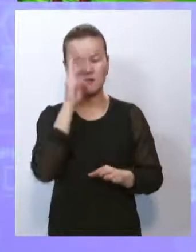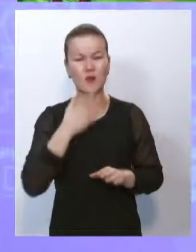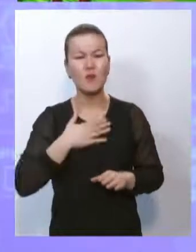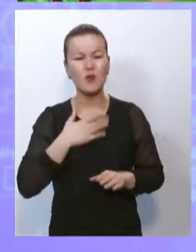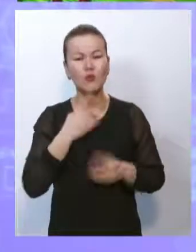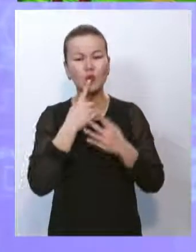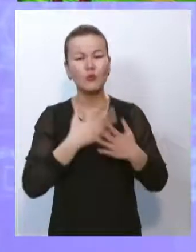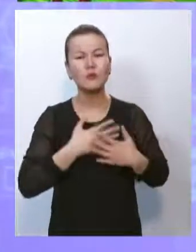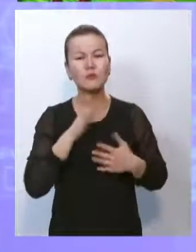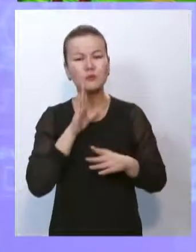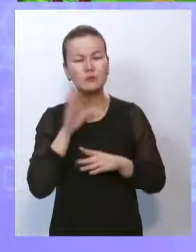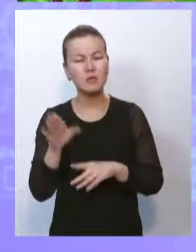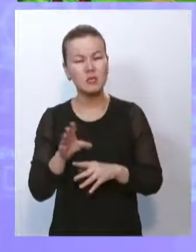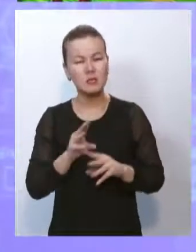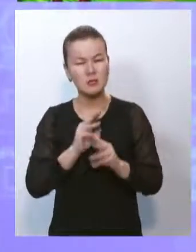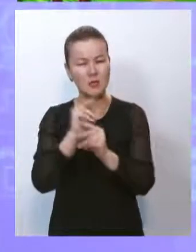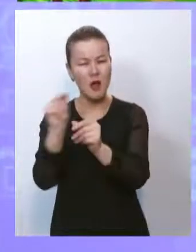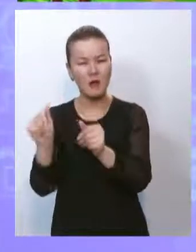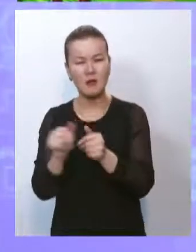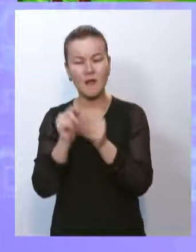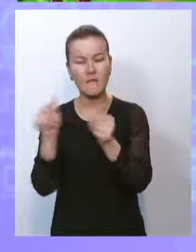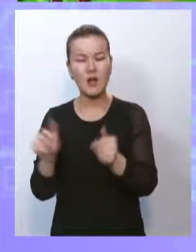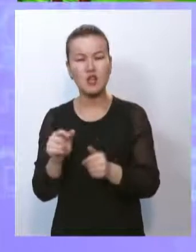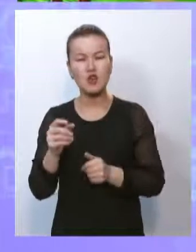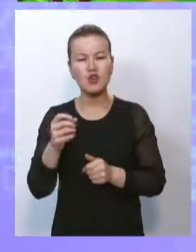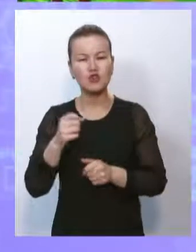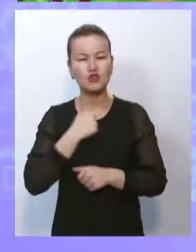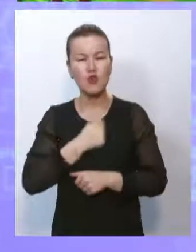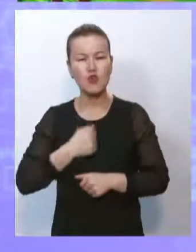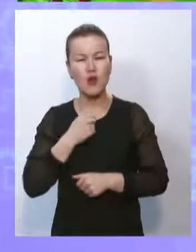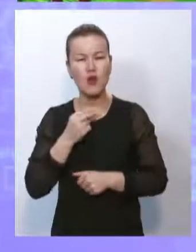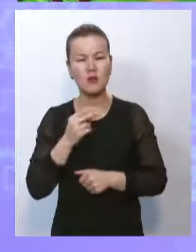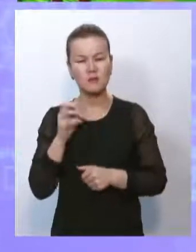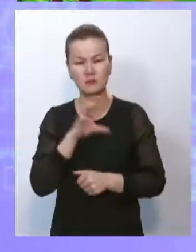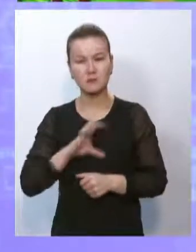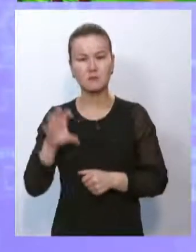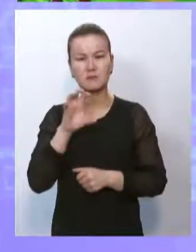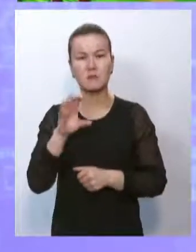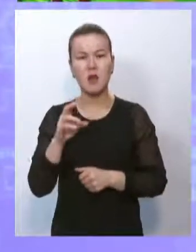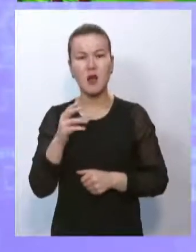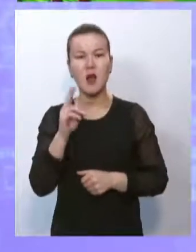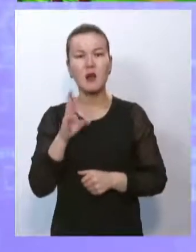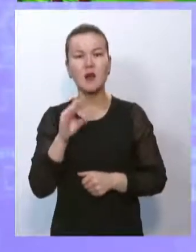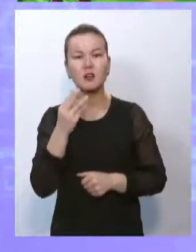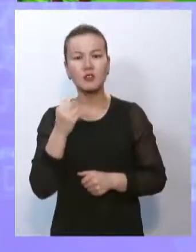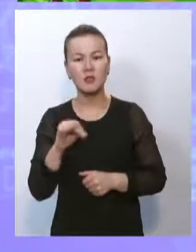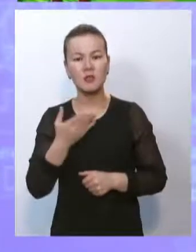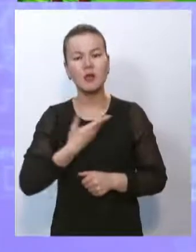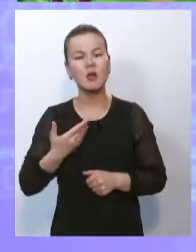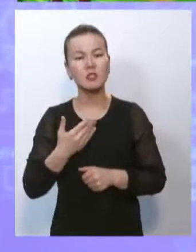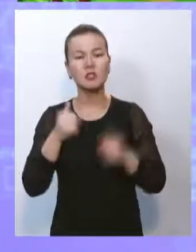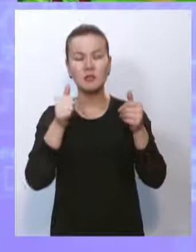заколдовал злой кощей наши картины висели рядом мы каждый день